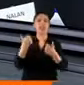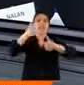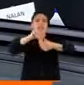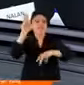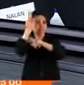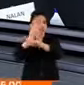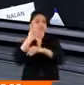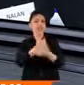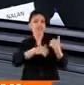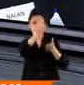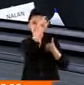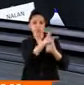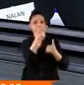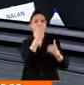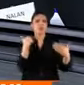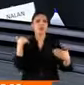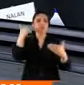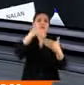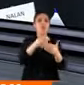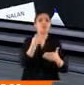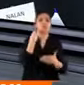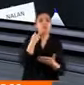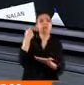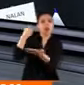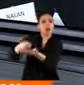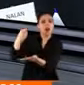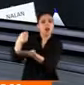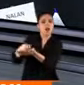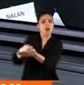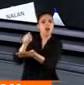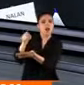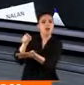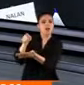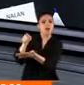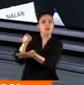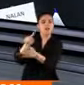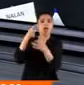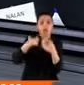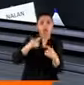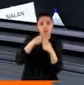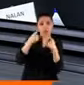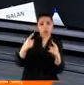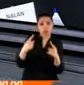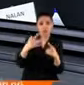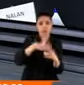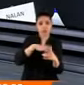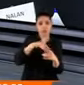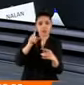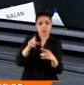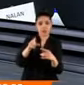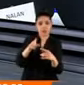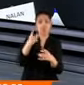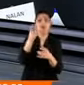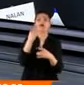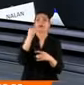kurduğu erkek arkadaşına 3 yıl boyunca borç para verdi. Ancak tırnak içinde ilişki öyle bir noktaya geldi ki